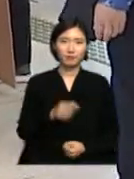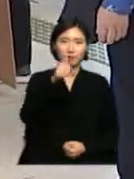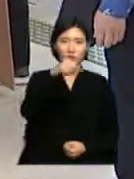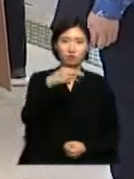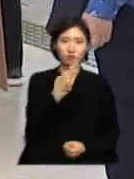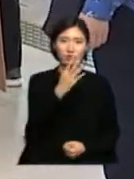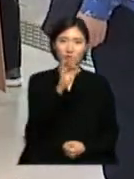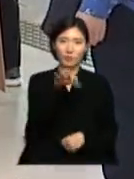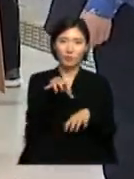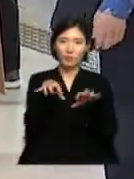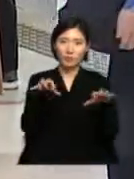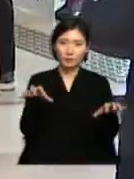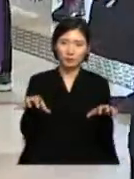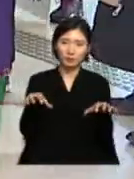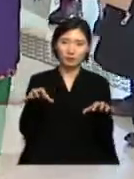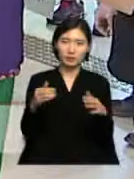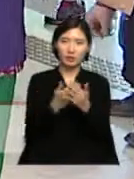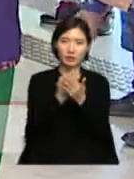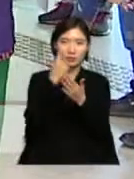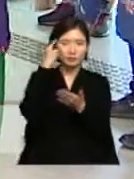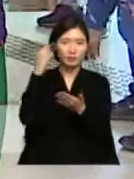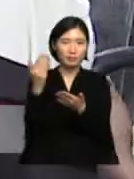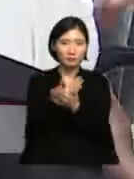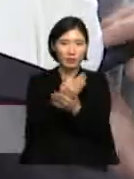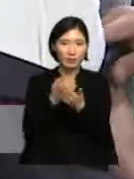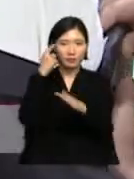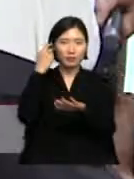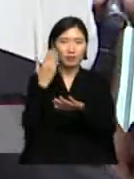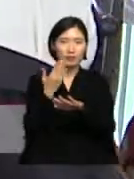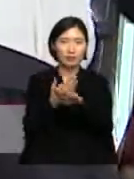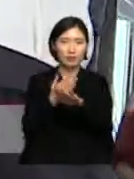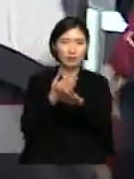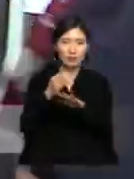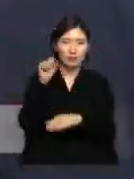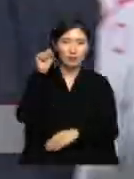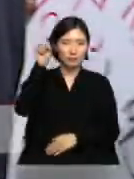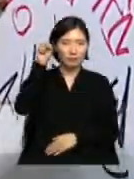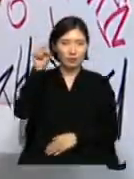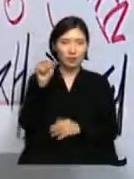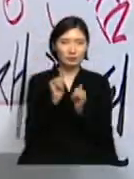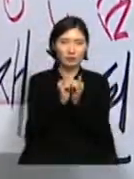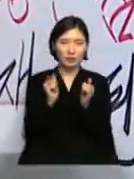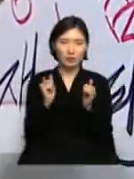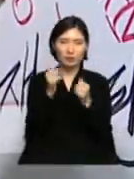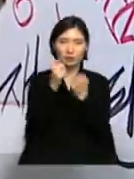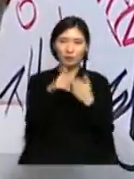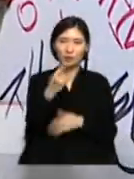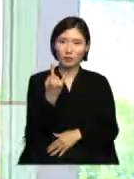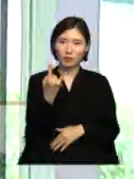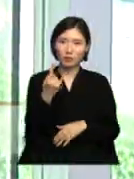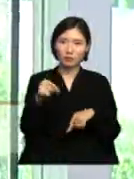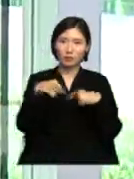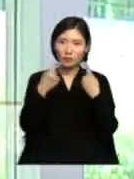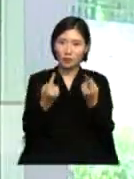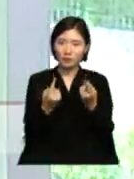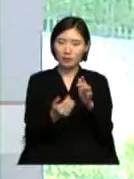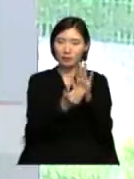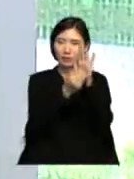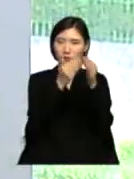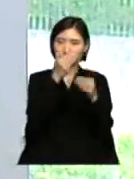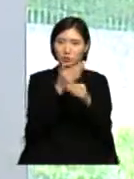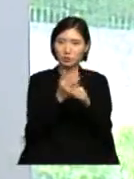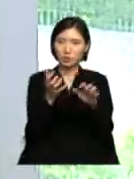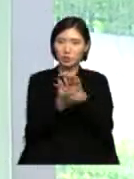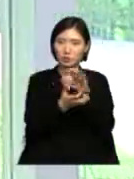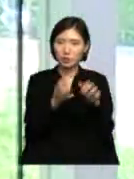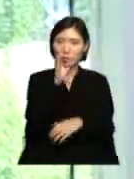구룡마을 개발에 비판적 입장에 피켓을 든 주민들. 설명회장에 들어가는 길이 가로막혔습니다. 소란을 안